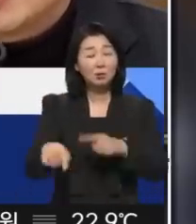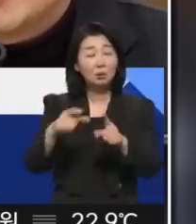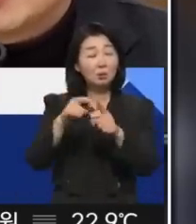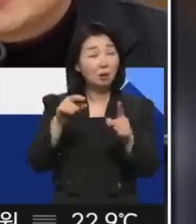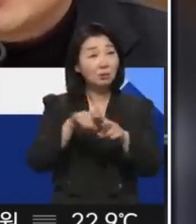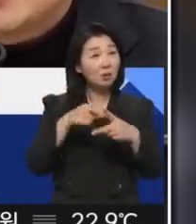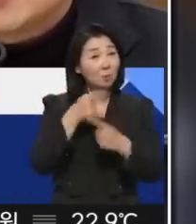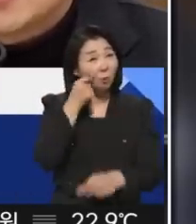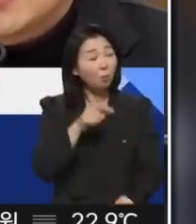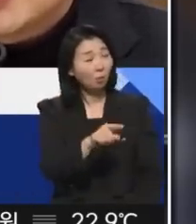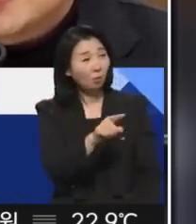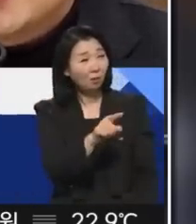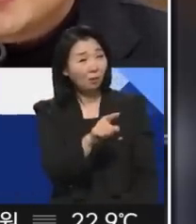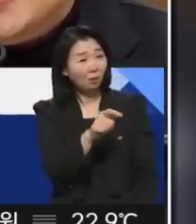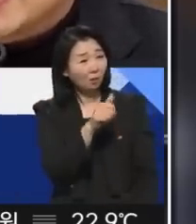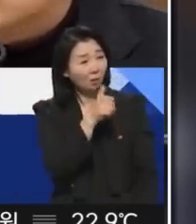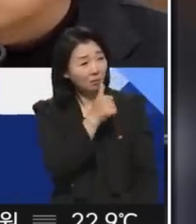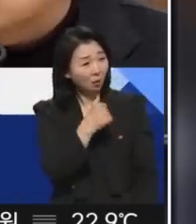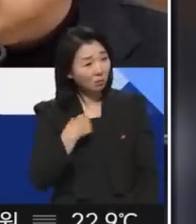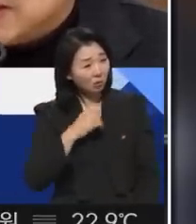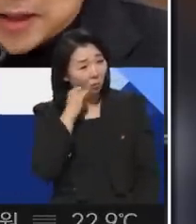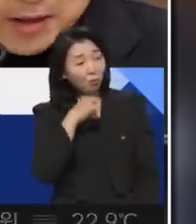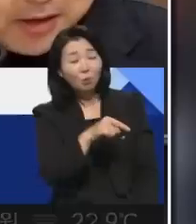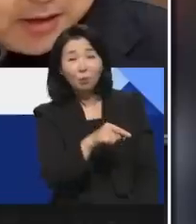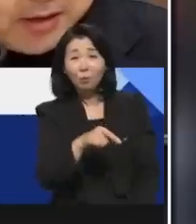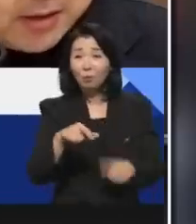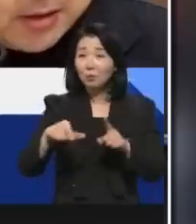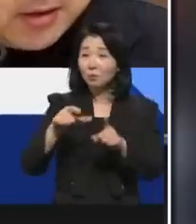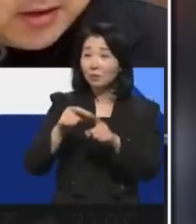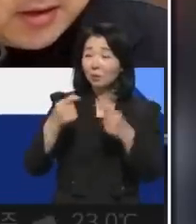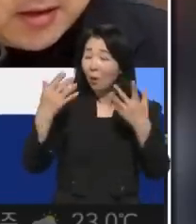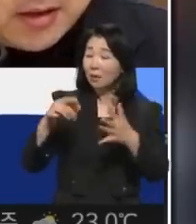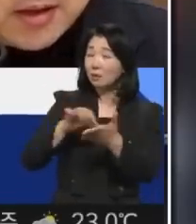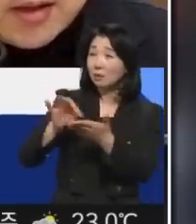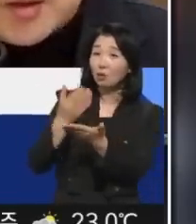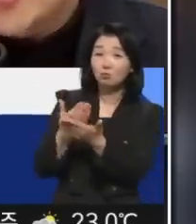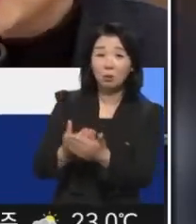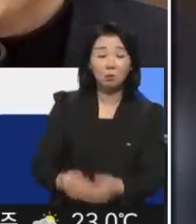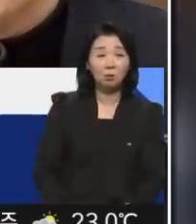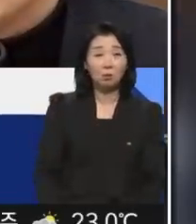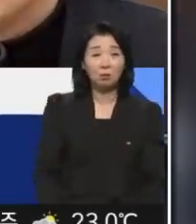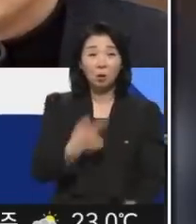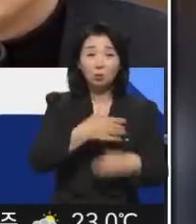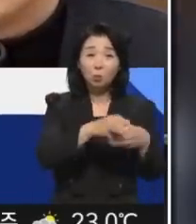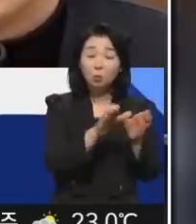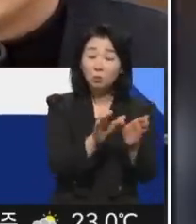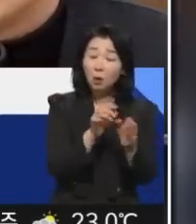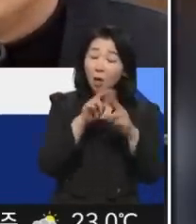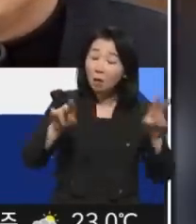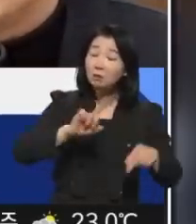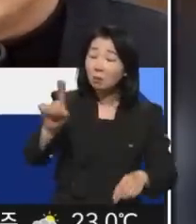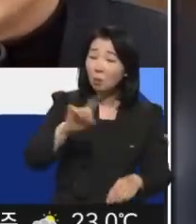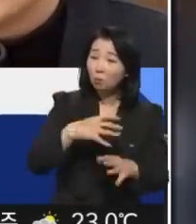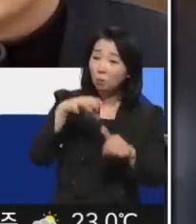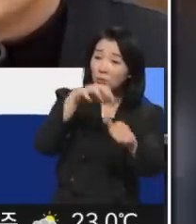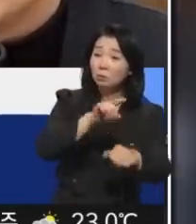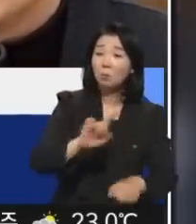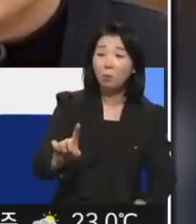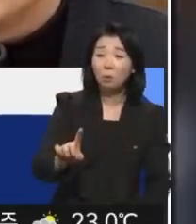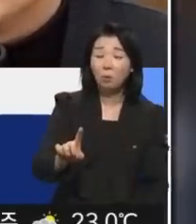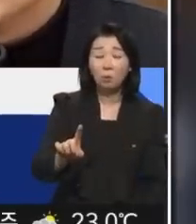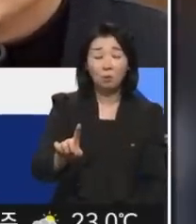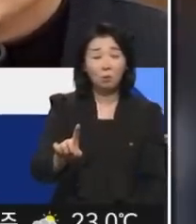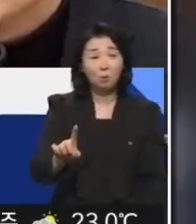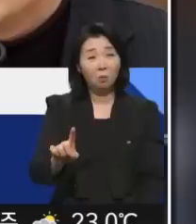이해 못하면 시사 프로 진행하기 좀 힘드실 거예요. 정치적인 용어를 정확하게 사용하세요. 노조 해체라는 단어와 노조 지대부를 이해하시는 노조